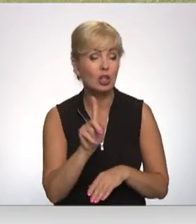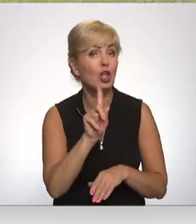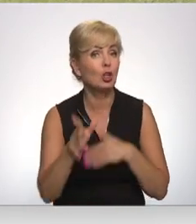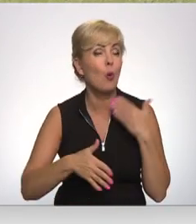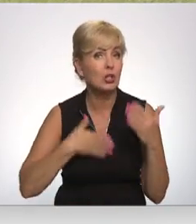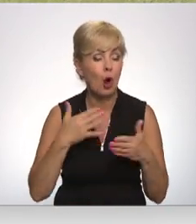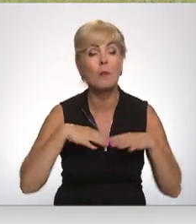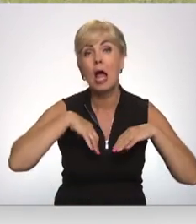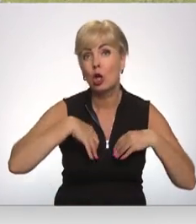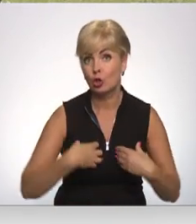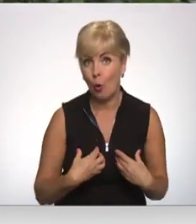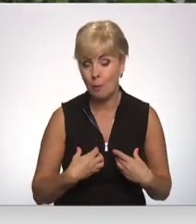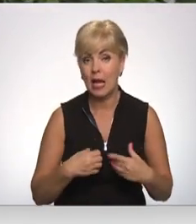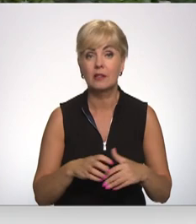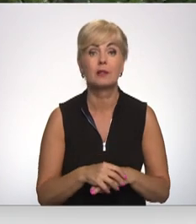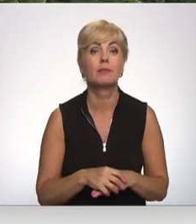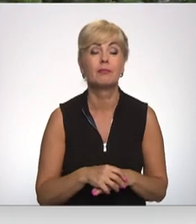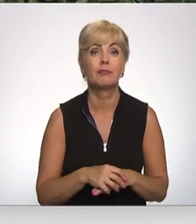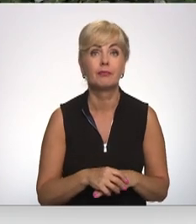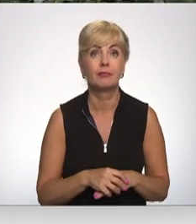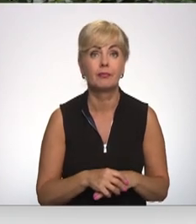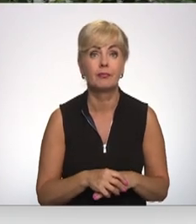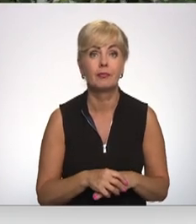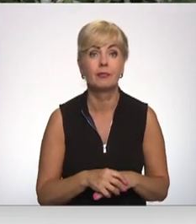satraukumu un skumjas.